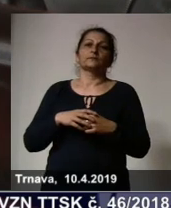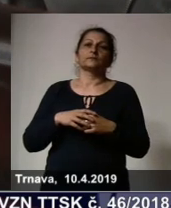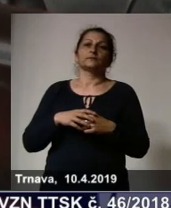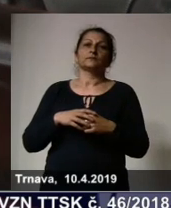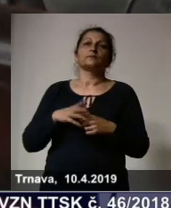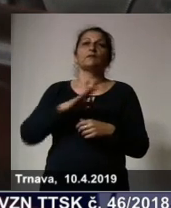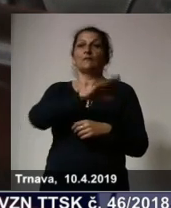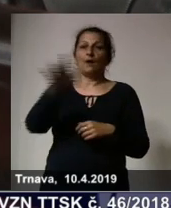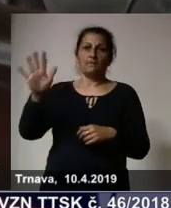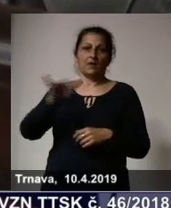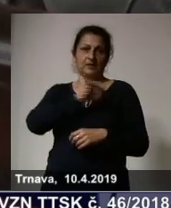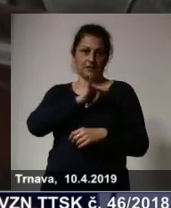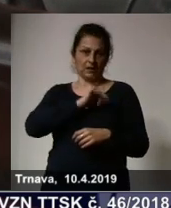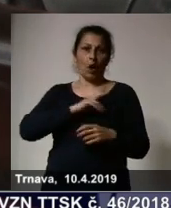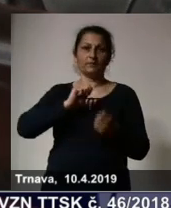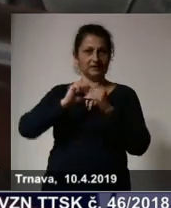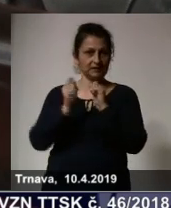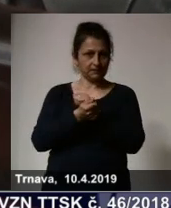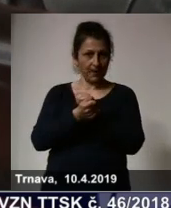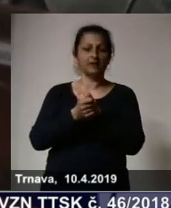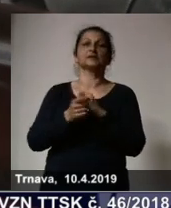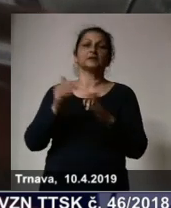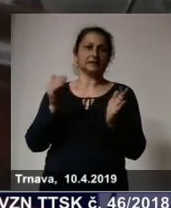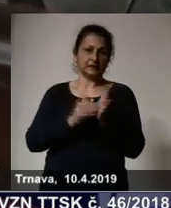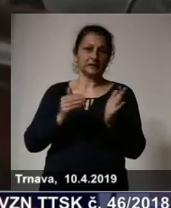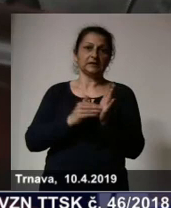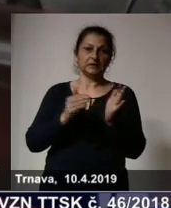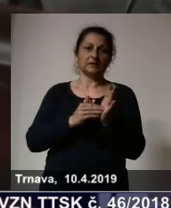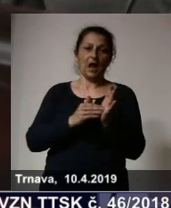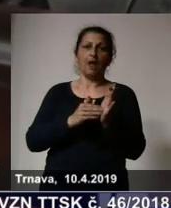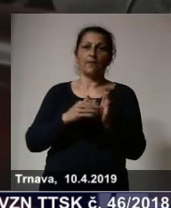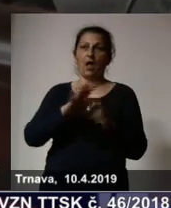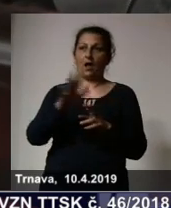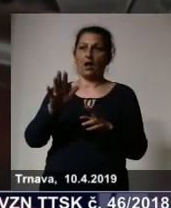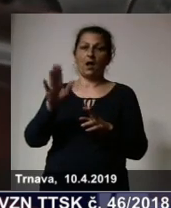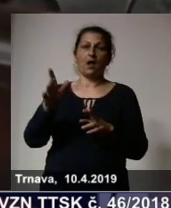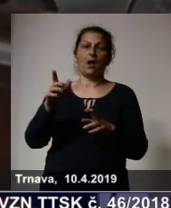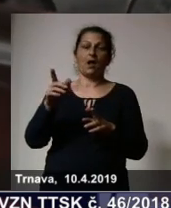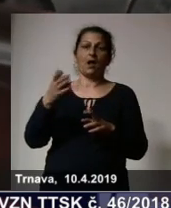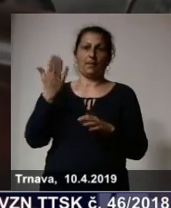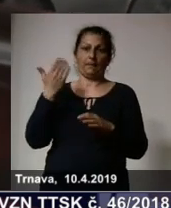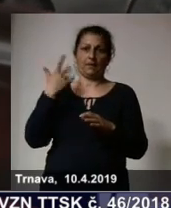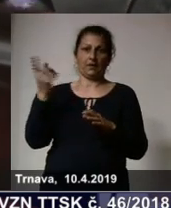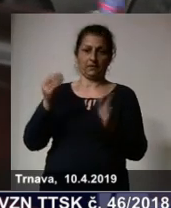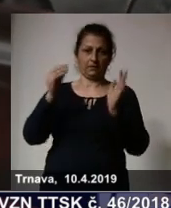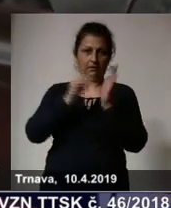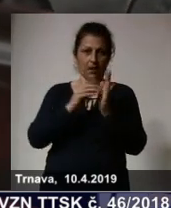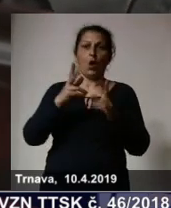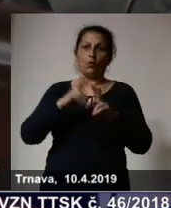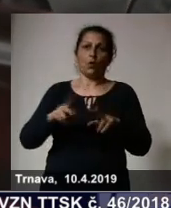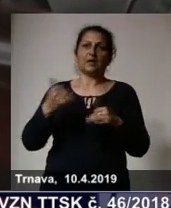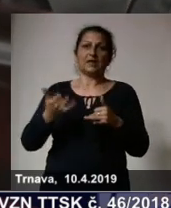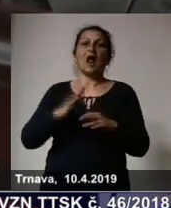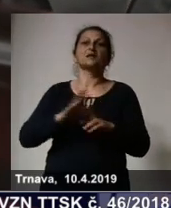by bol záujem zmeniť, treba iniciovať zmenu VZN, tak ako si to uvádzal aj úvodom, ale my teraz už len definujeme